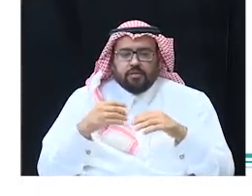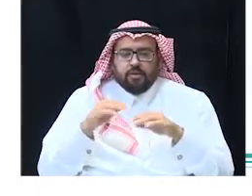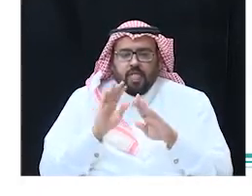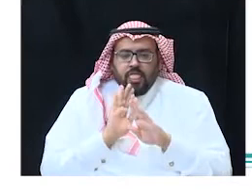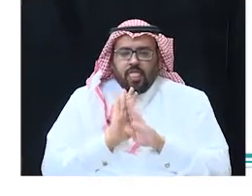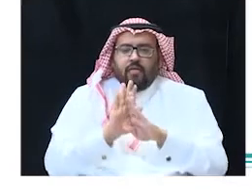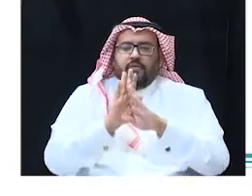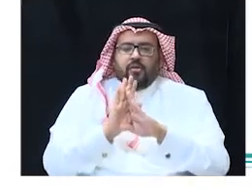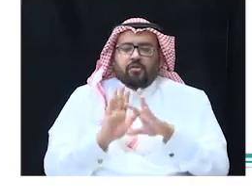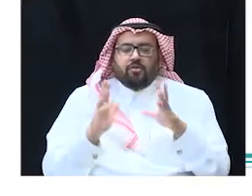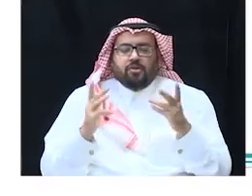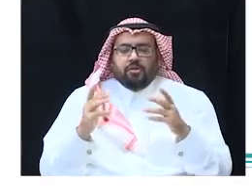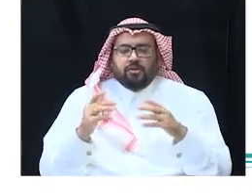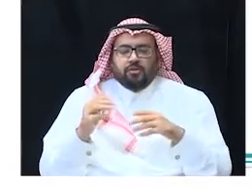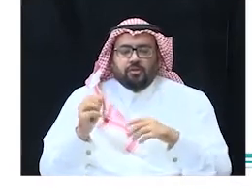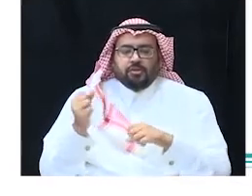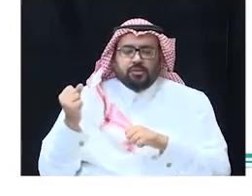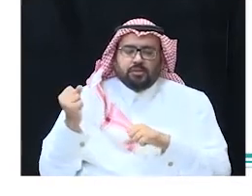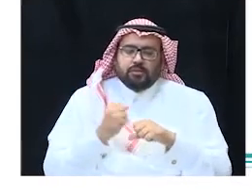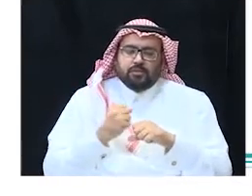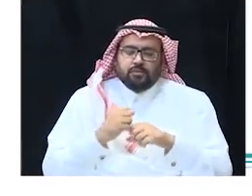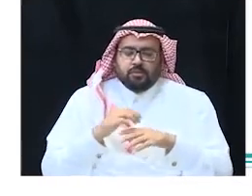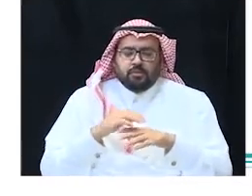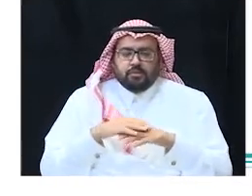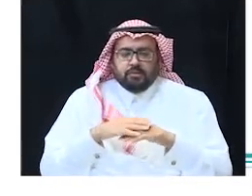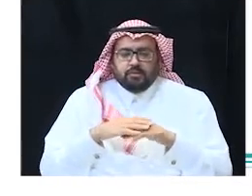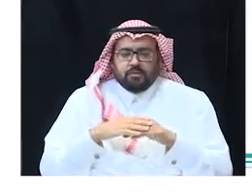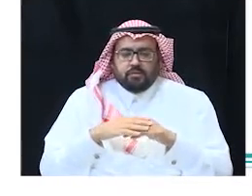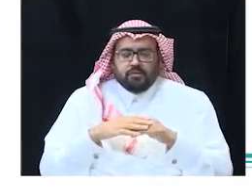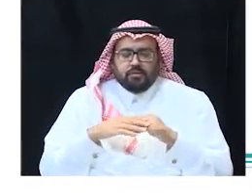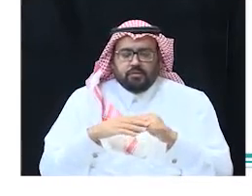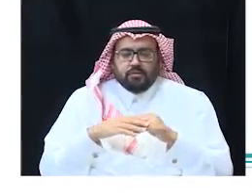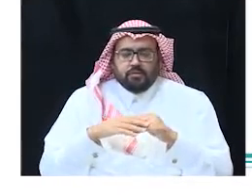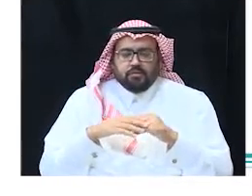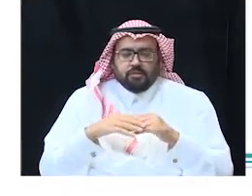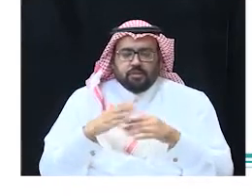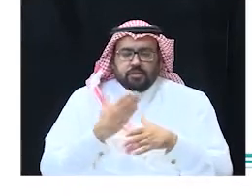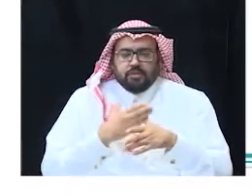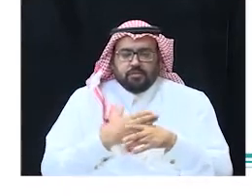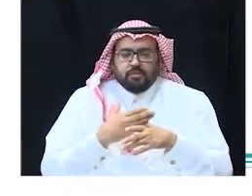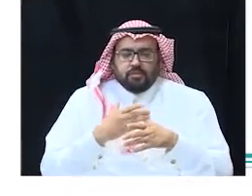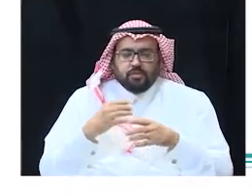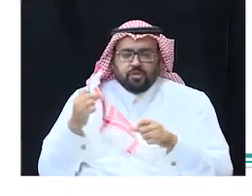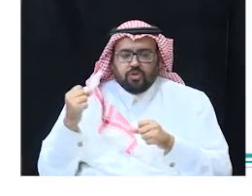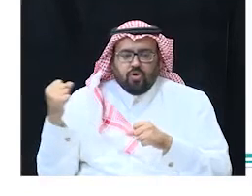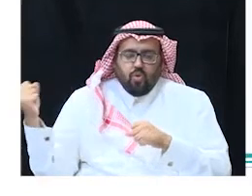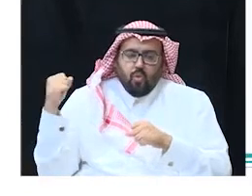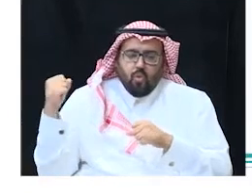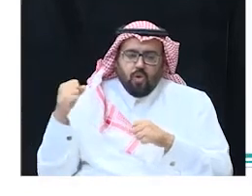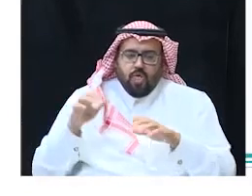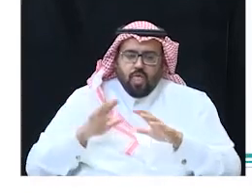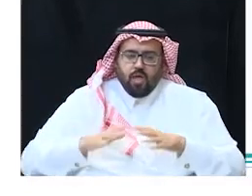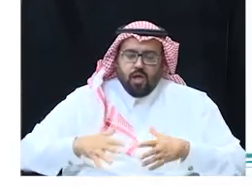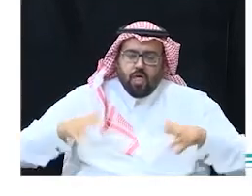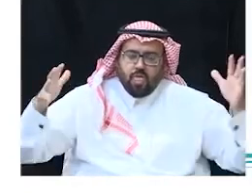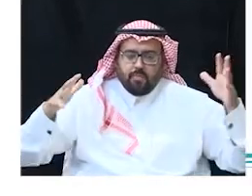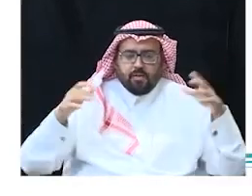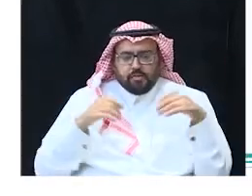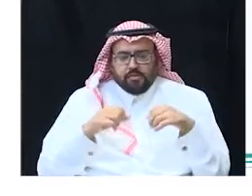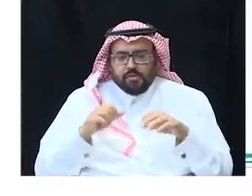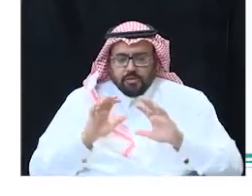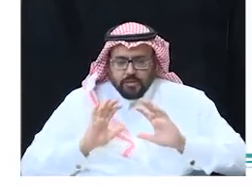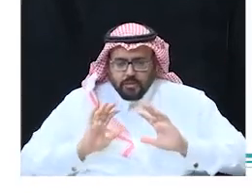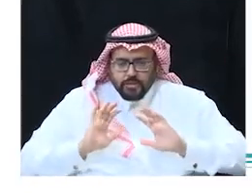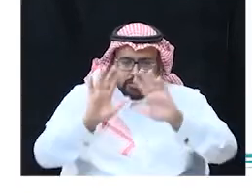كبيرة، لذا يصعب دفع أو سحب جسم على سطح خشن، لأنه إيش؟ يحتاج إلى قوة